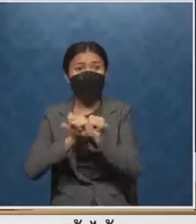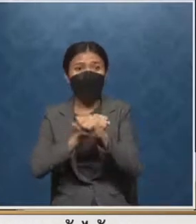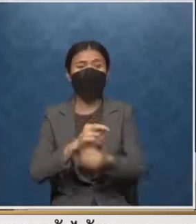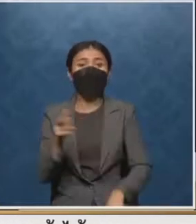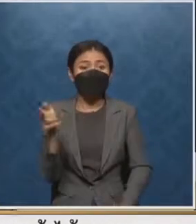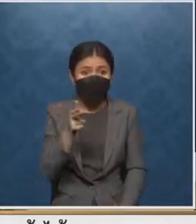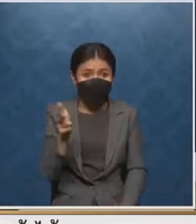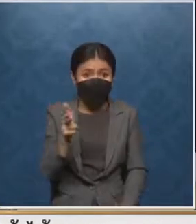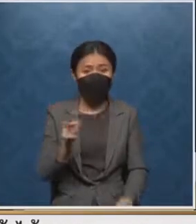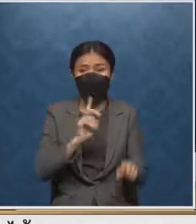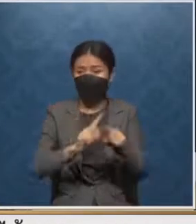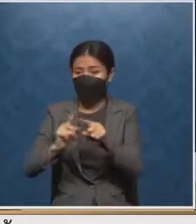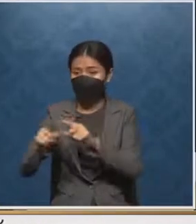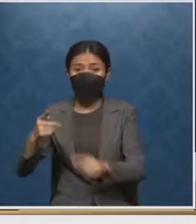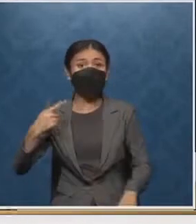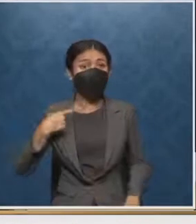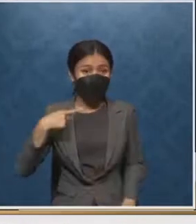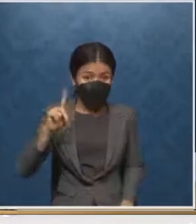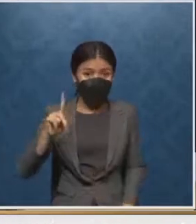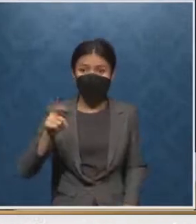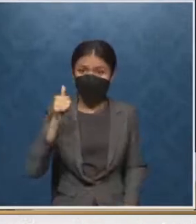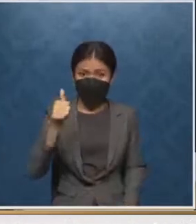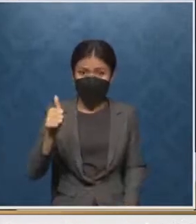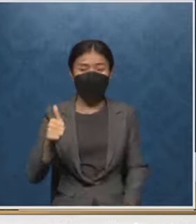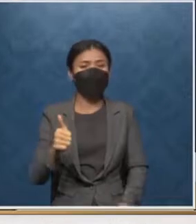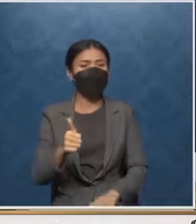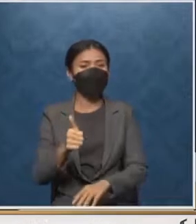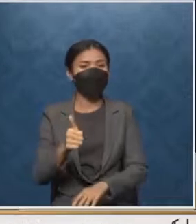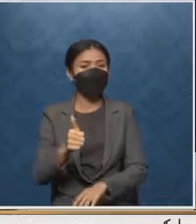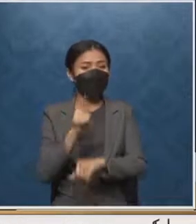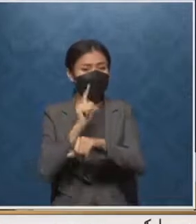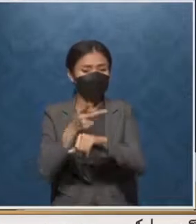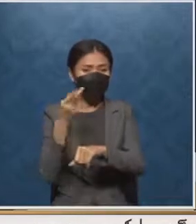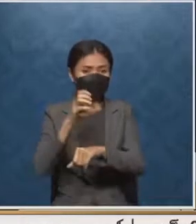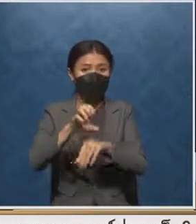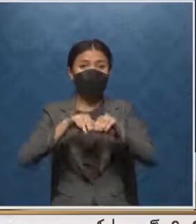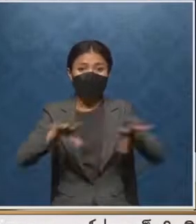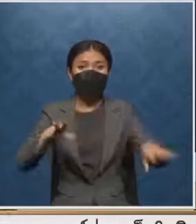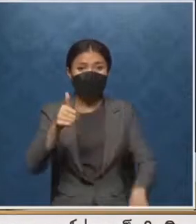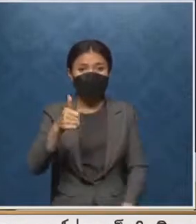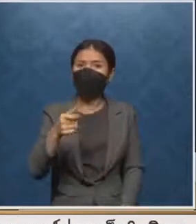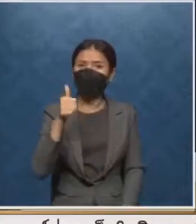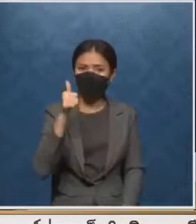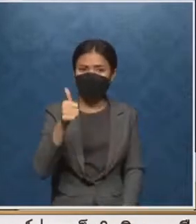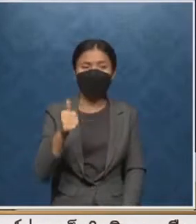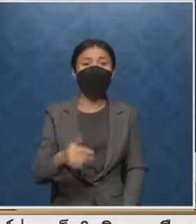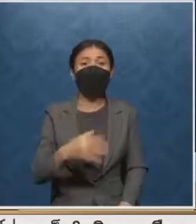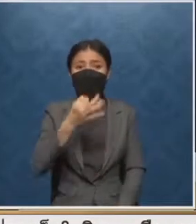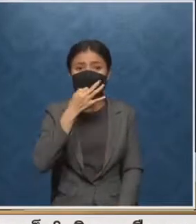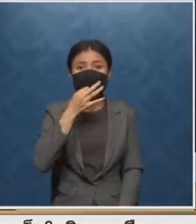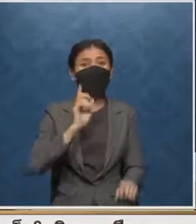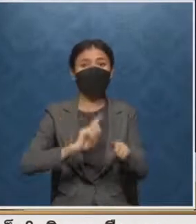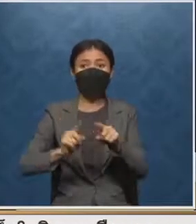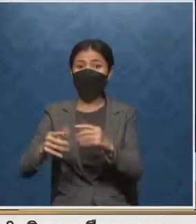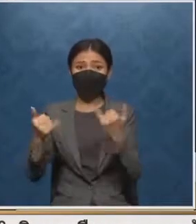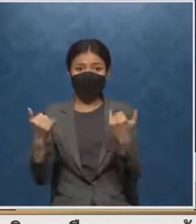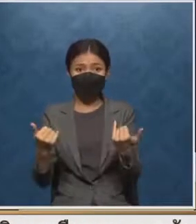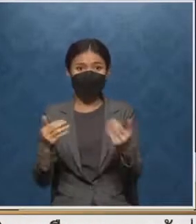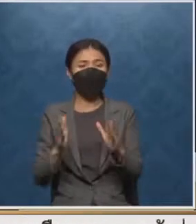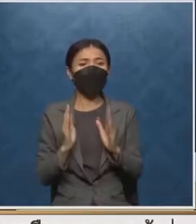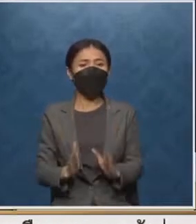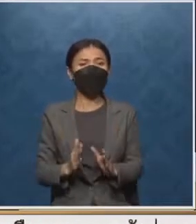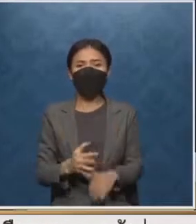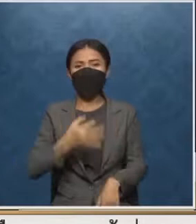ซเชียลเนี่ยนะครับถ้าเกิดท่านต่อยอดได้ก็จะเป็นเรื่องที่ดีวิชาชีพต่างๆนะครับวันนี้คนตกง